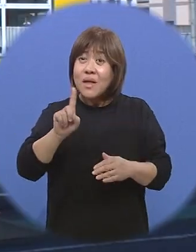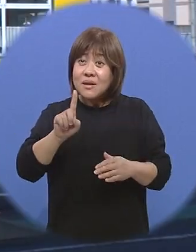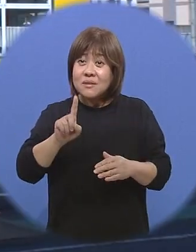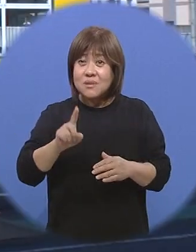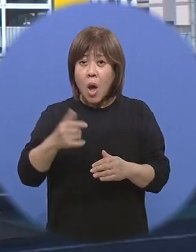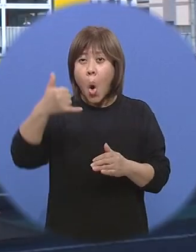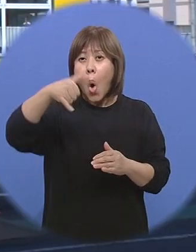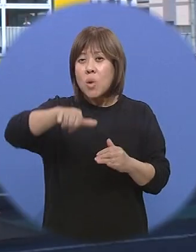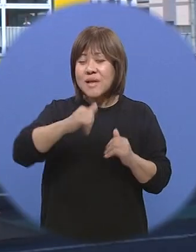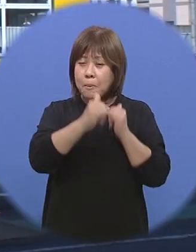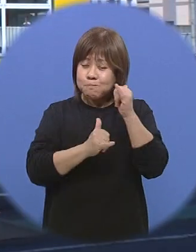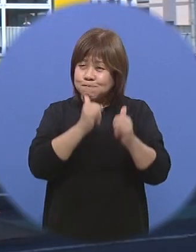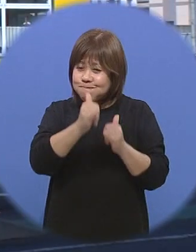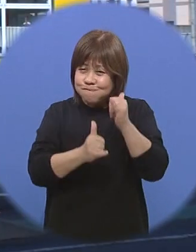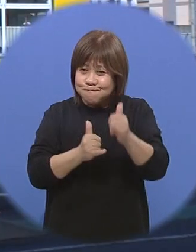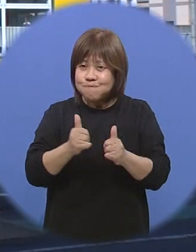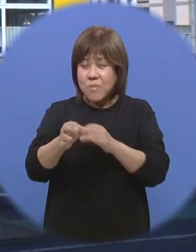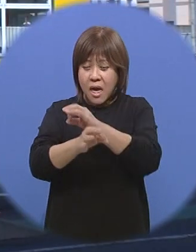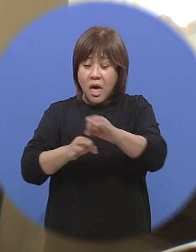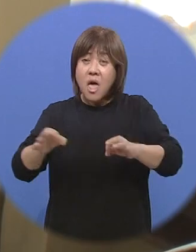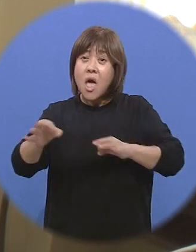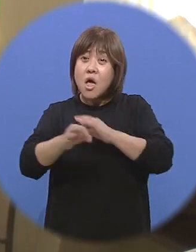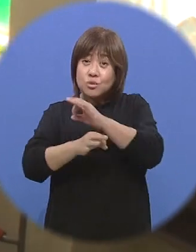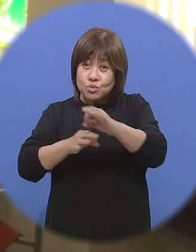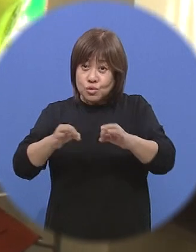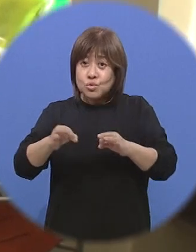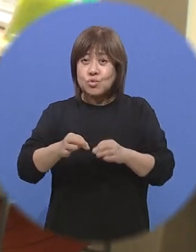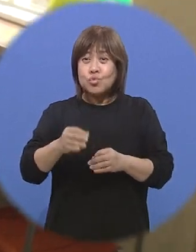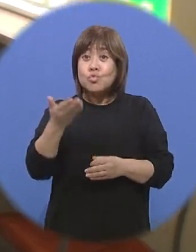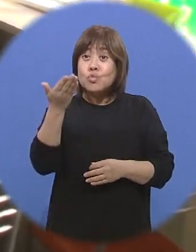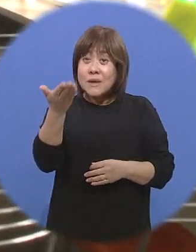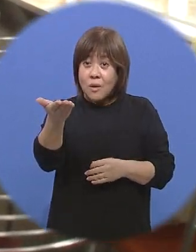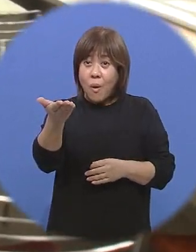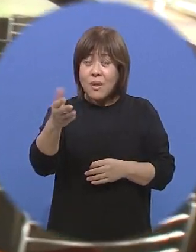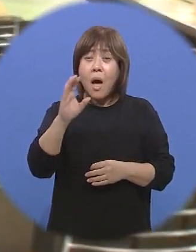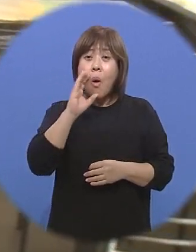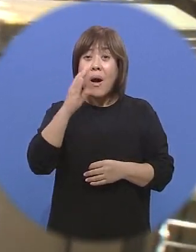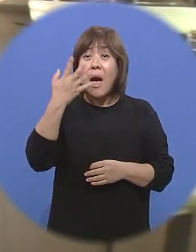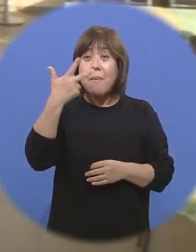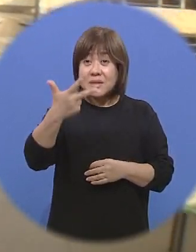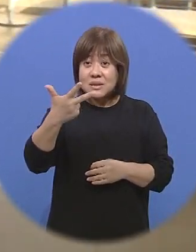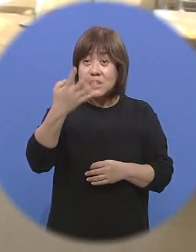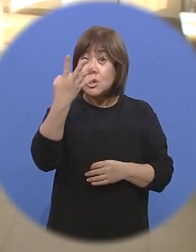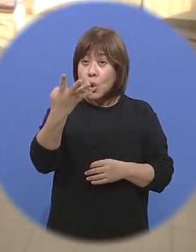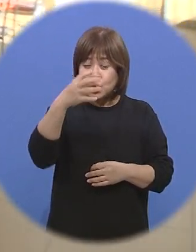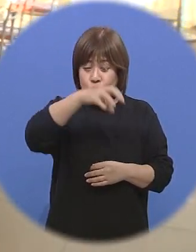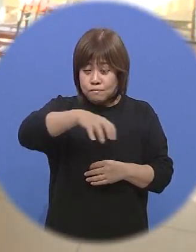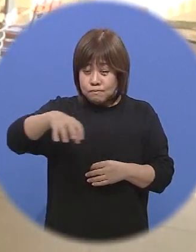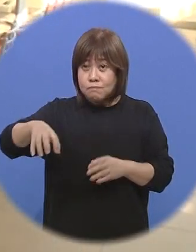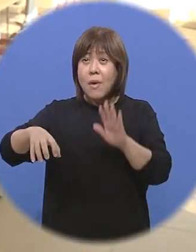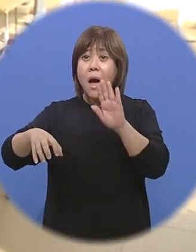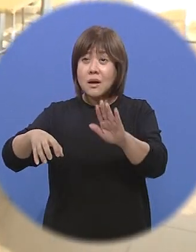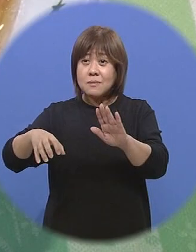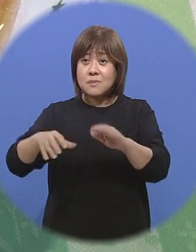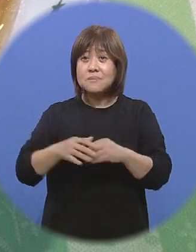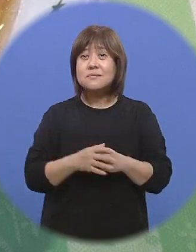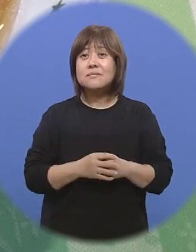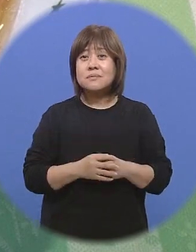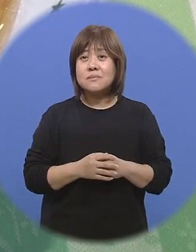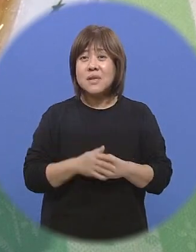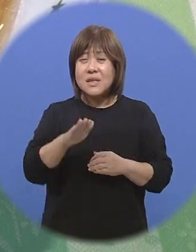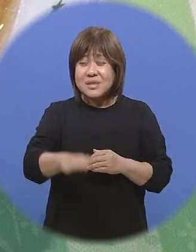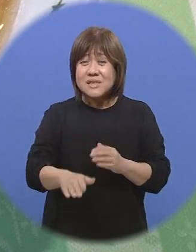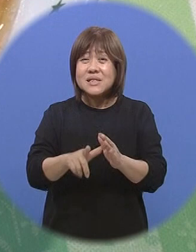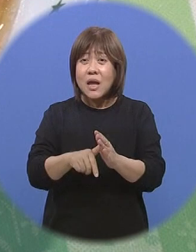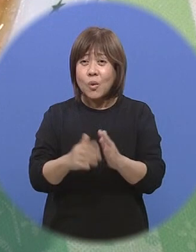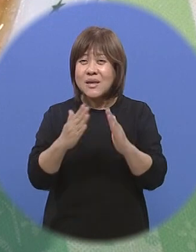老舗のお茶屋さん玉林園が経営するグリーンコーナー、和歌山市に4つの店舗があります。 子供の